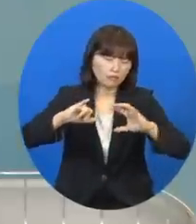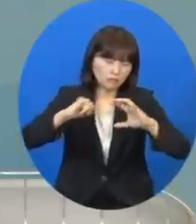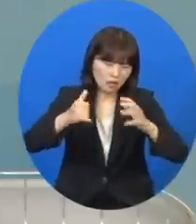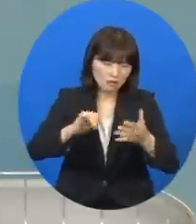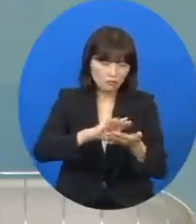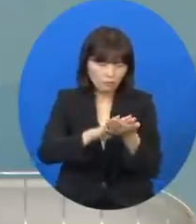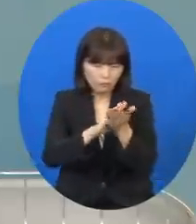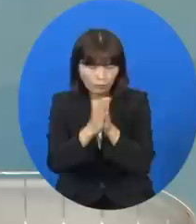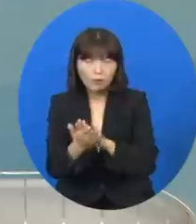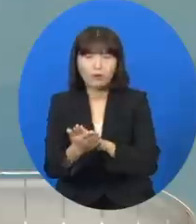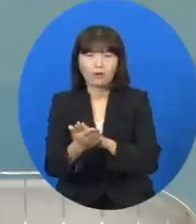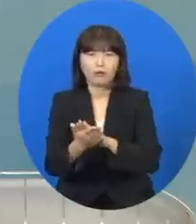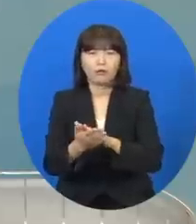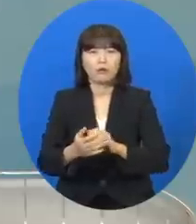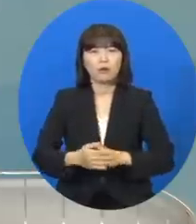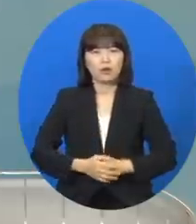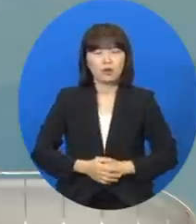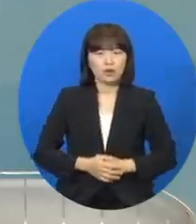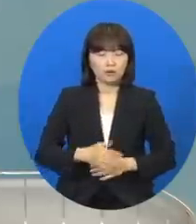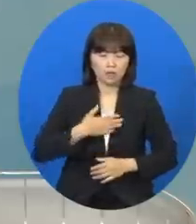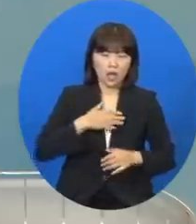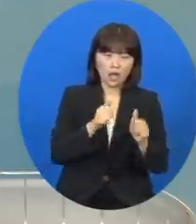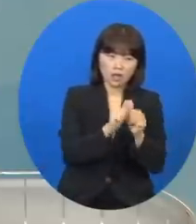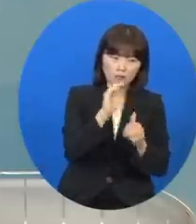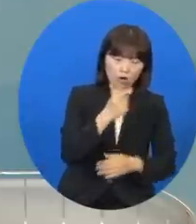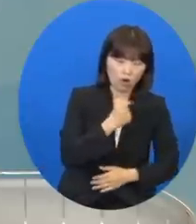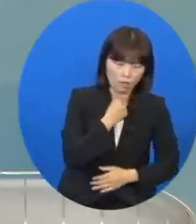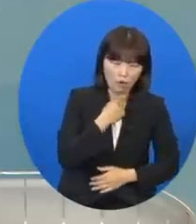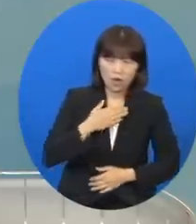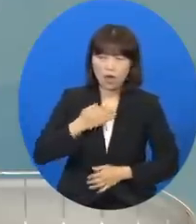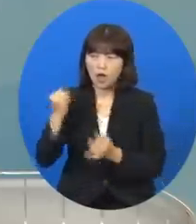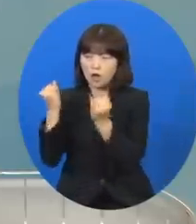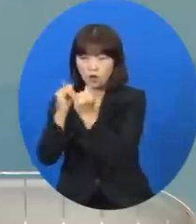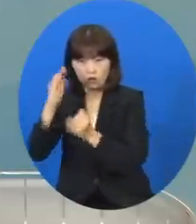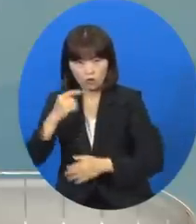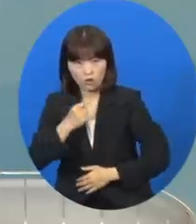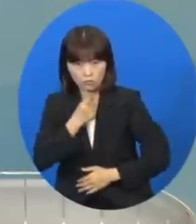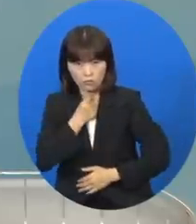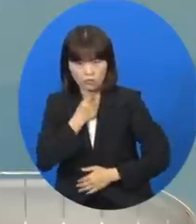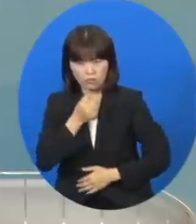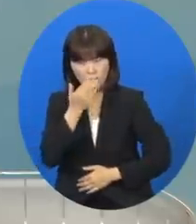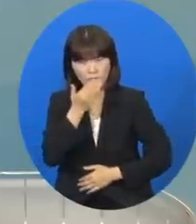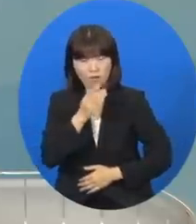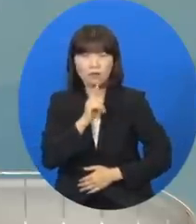가는 겁니다. 나 남자 되고 싶어, 나 여자 되고 싶어.